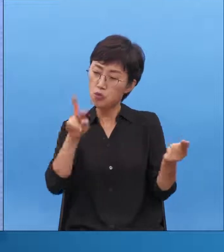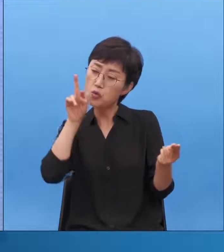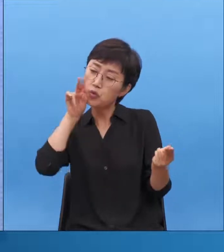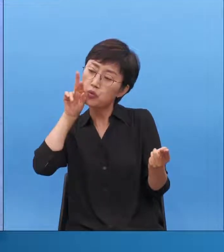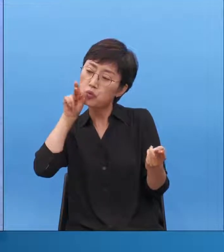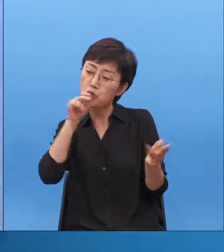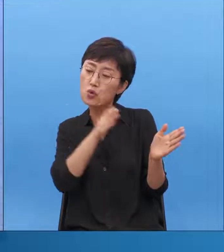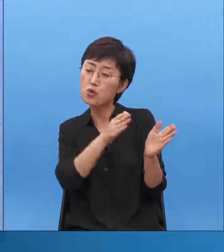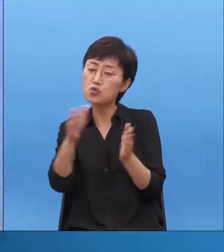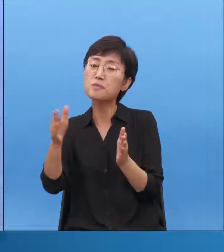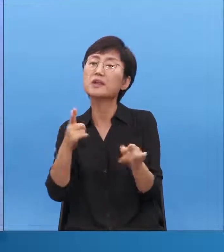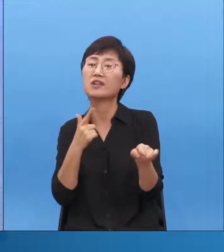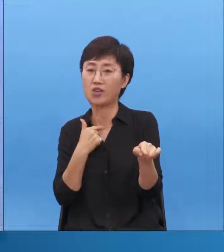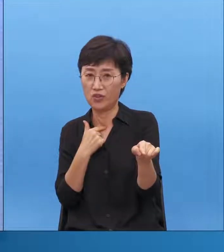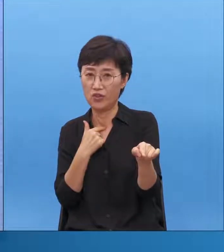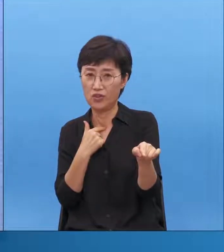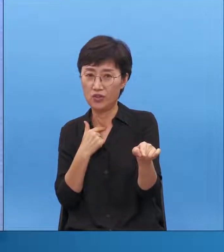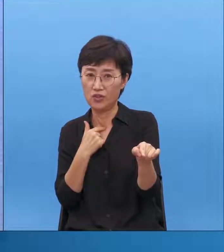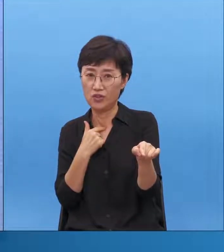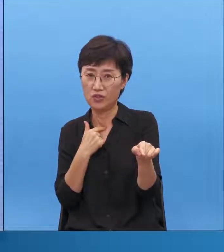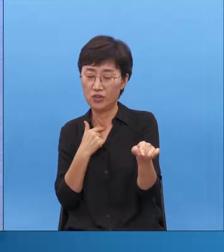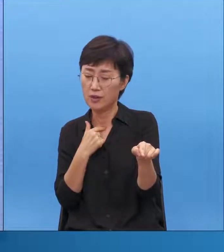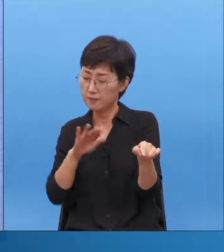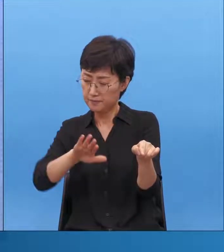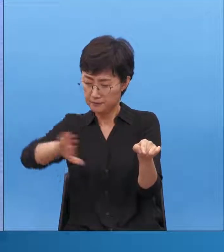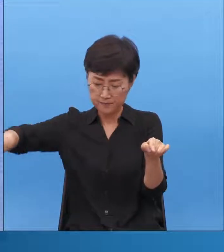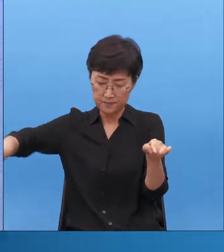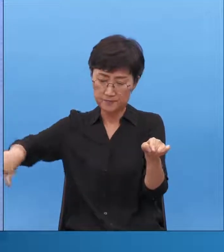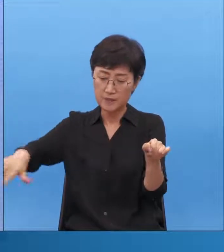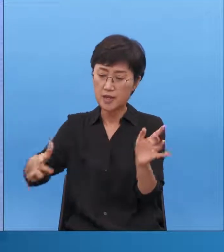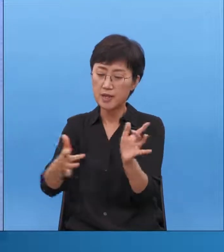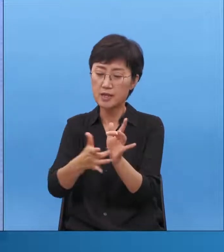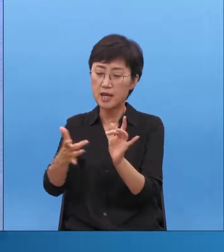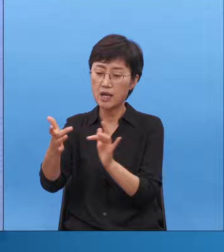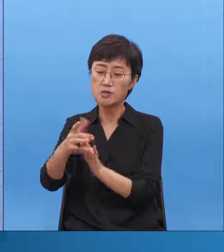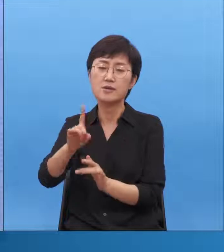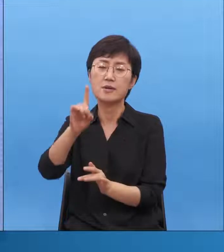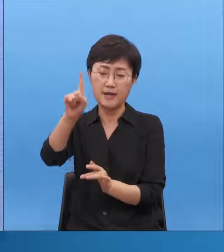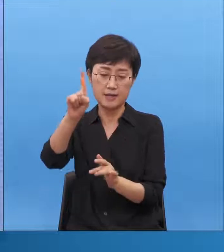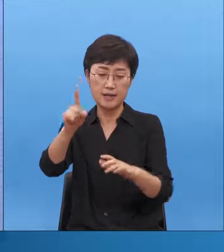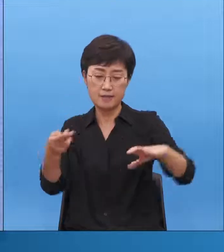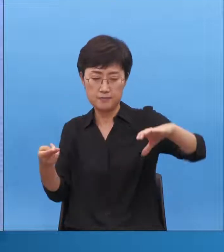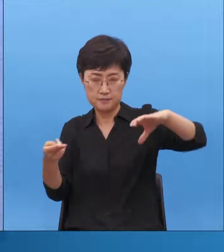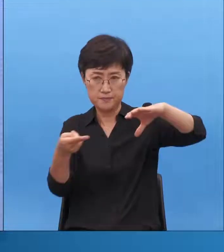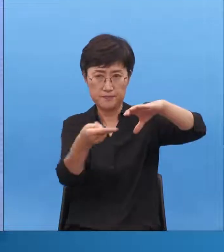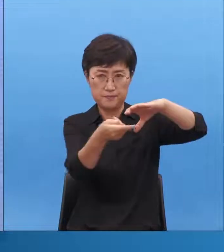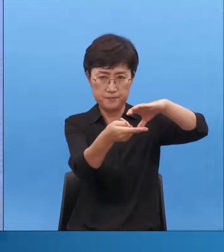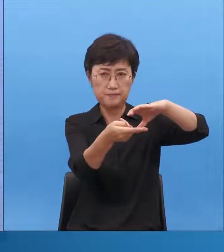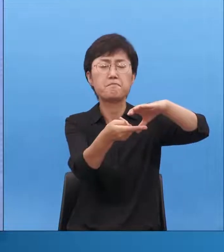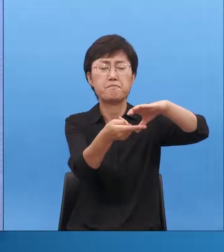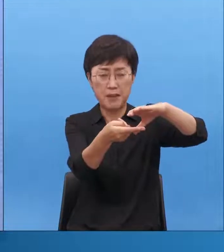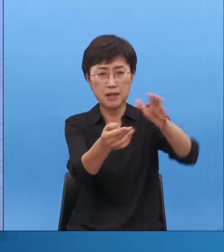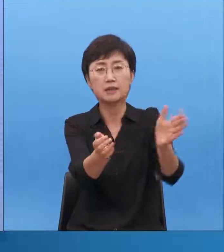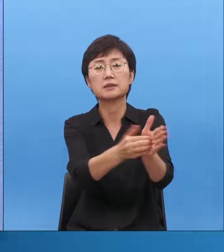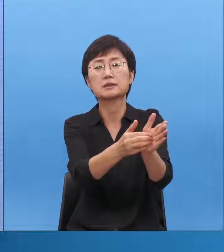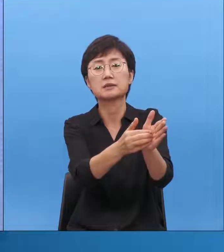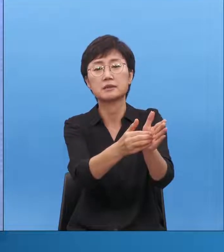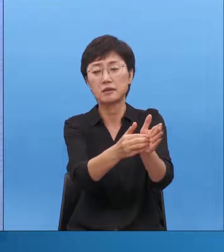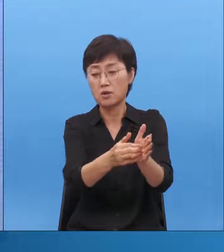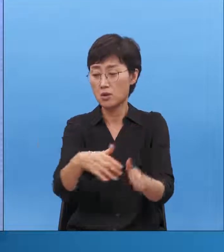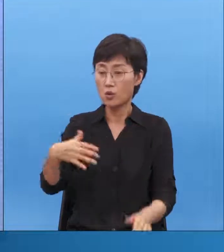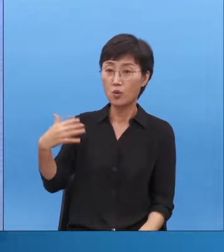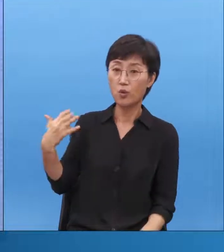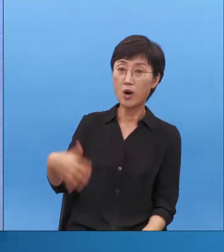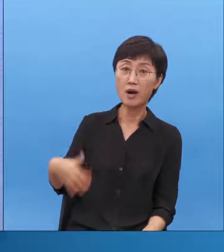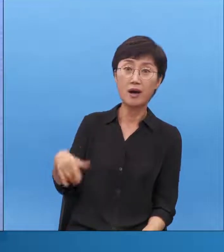makes a tremendous house. 그걸 예수님께 드린 겁니다. And this person gave it to Jesus. 어마어마한 장례식을 한 거예요. And so he gave a tremendous funeral for him.